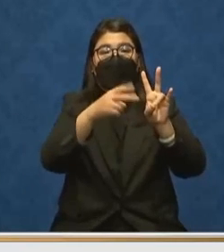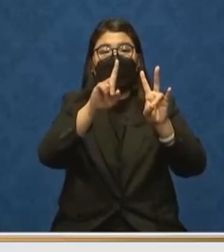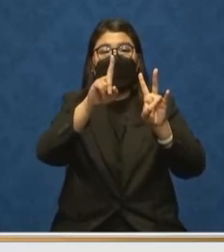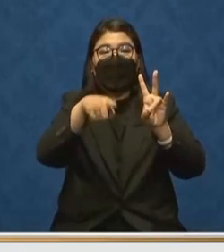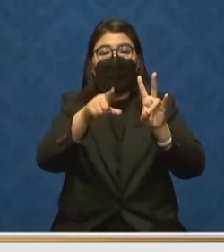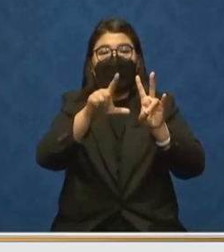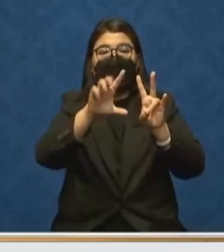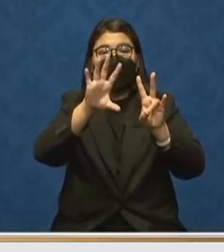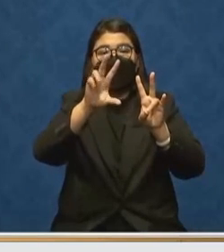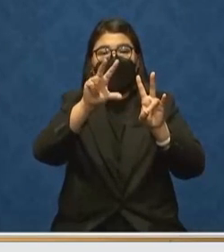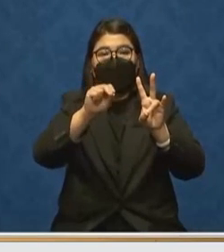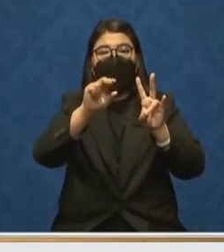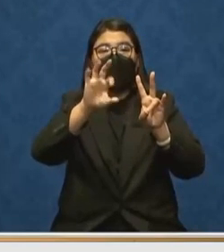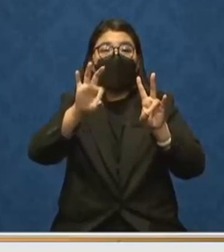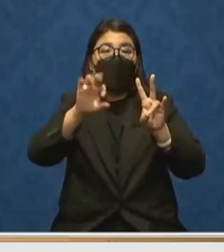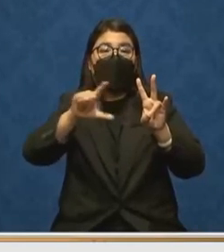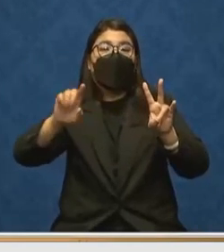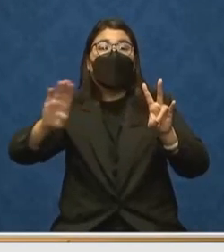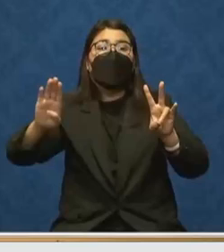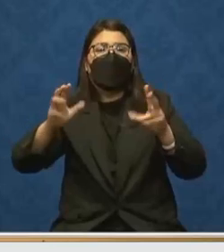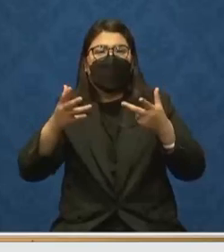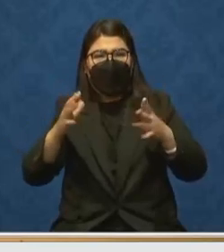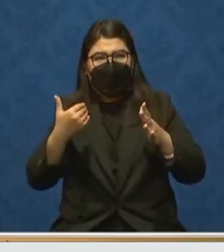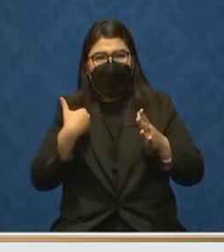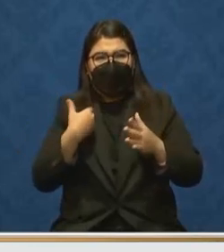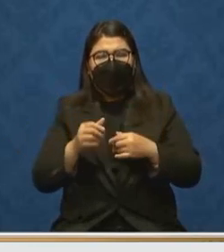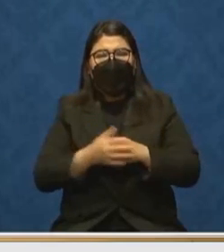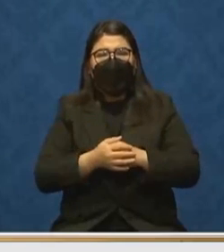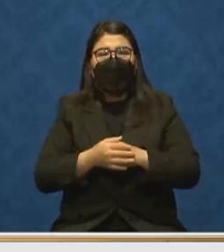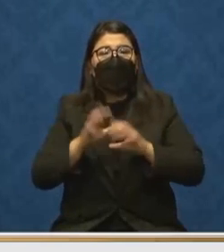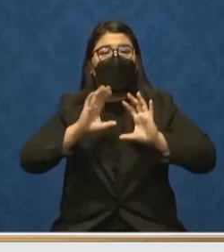71,873.9 ล้านบาทและค่าใช้จ่ายบุคลากรภาครัฐงบประมาณ